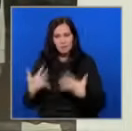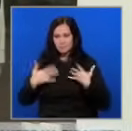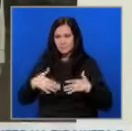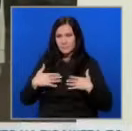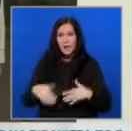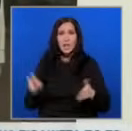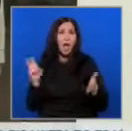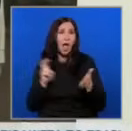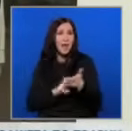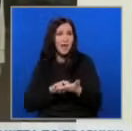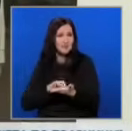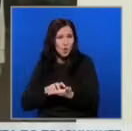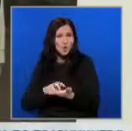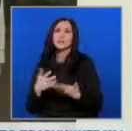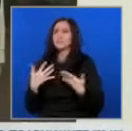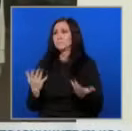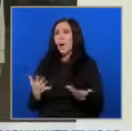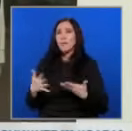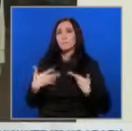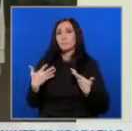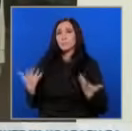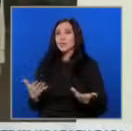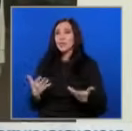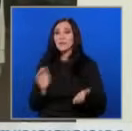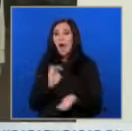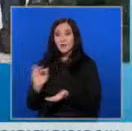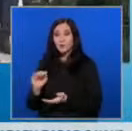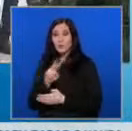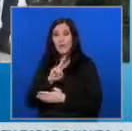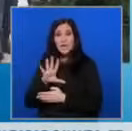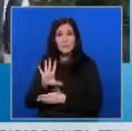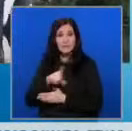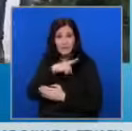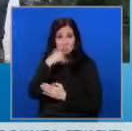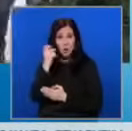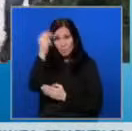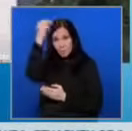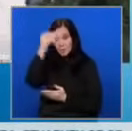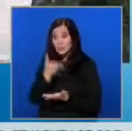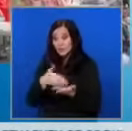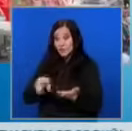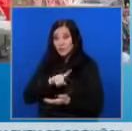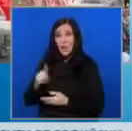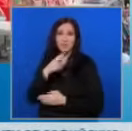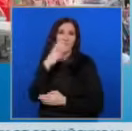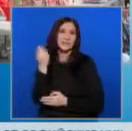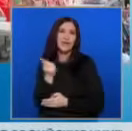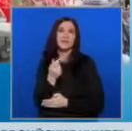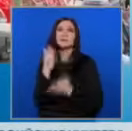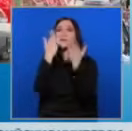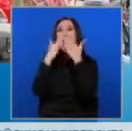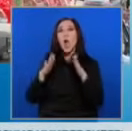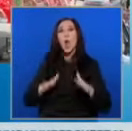и електроника са най-предпочитаните артикули, а 25% от българите са отделили до 300 лева за